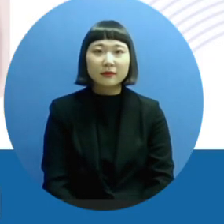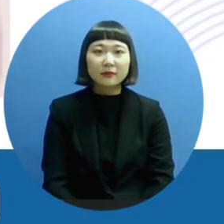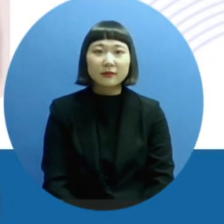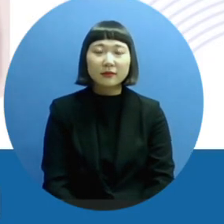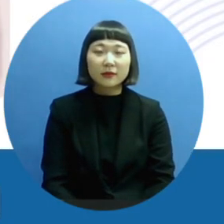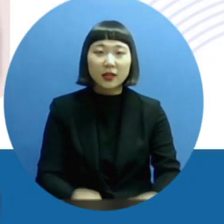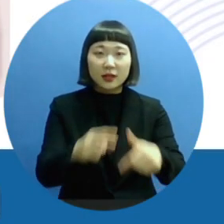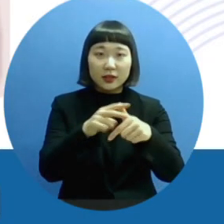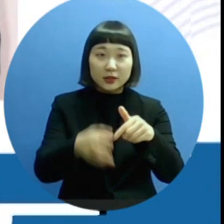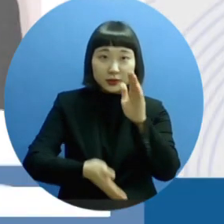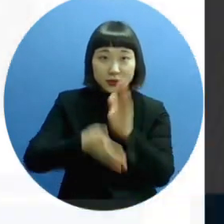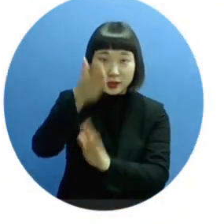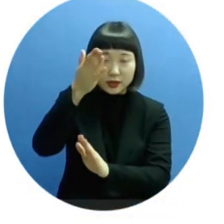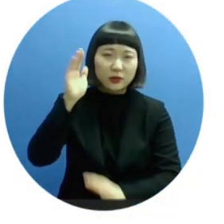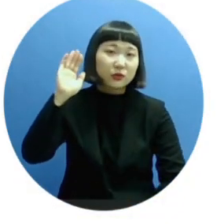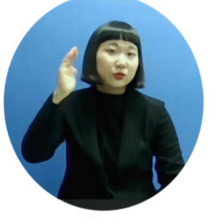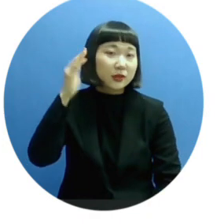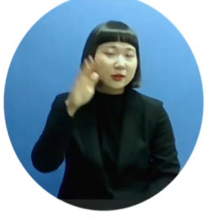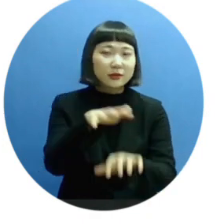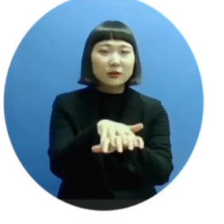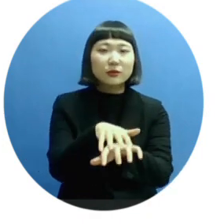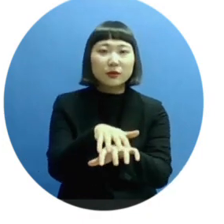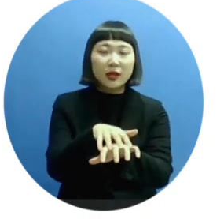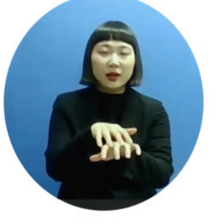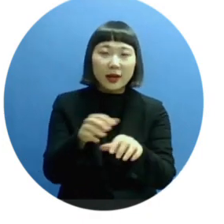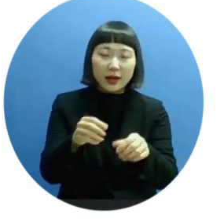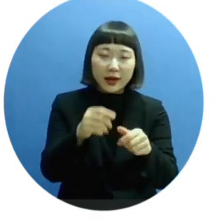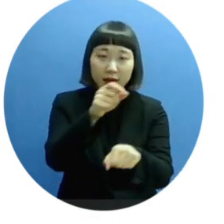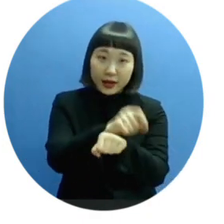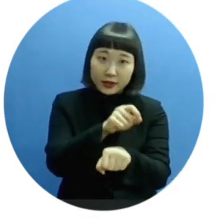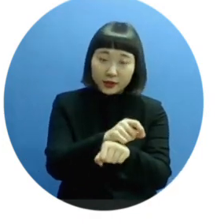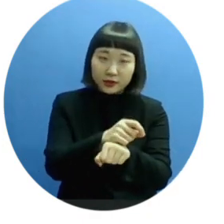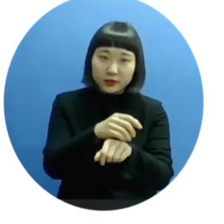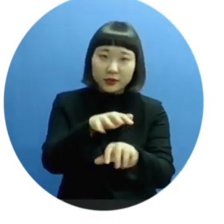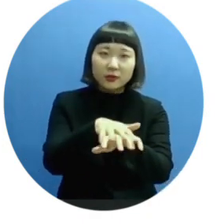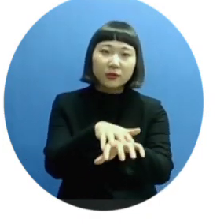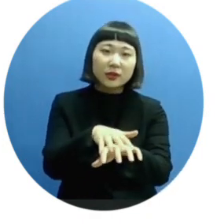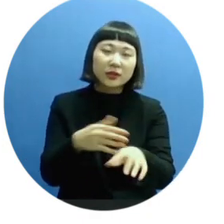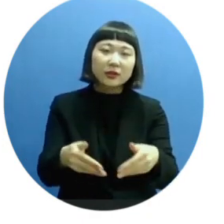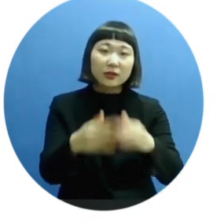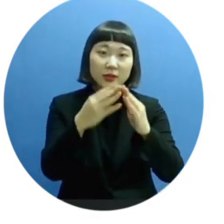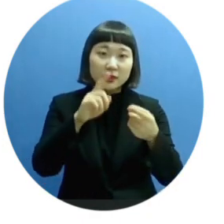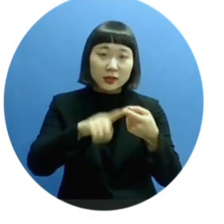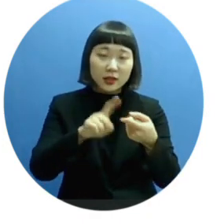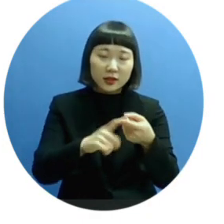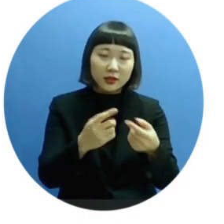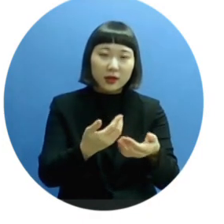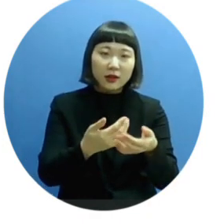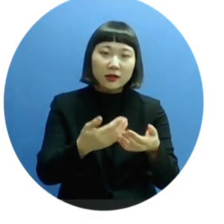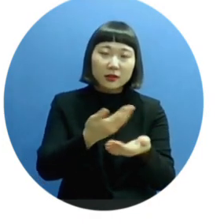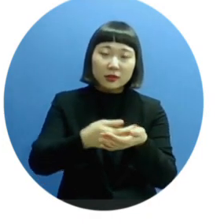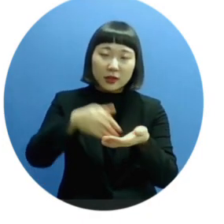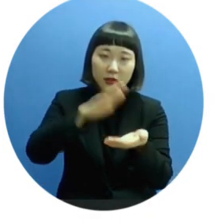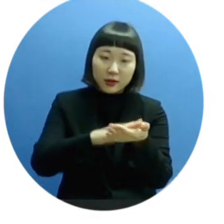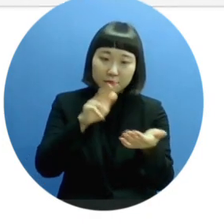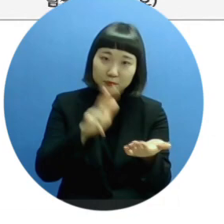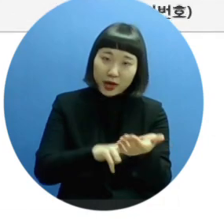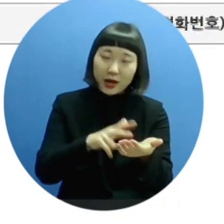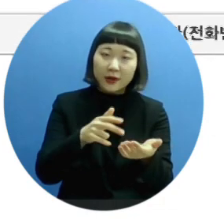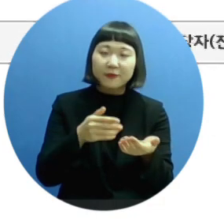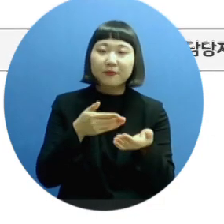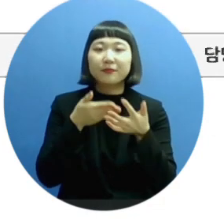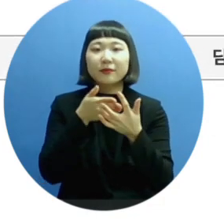인천시는 최근 행정기구 설치 조례에 대한 전면 개정안을 입법 예고했습니다. 대대적인 조직 개편을